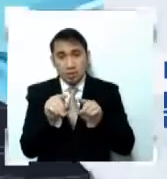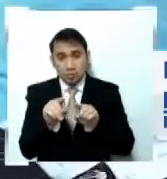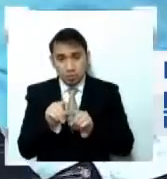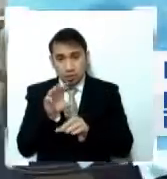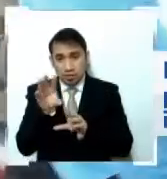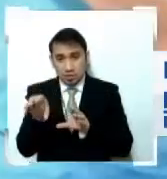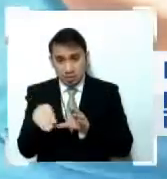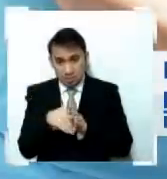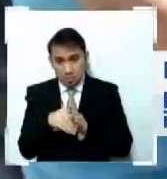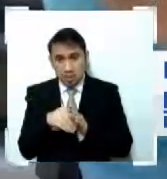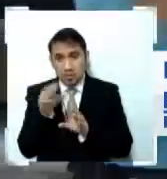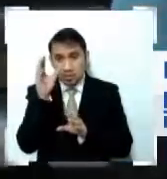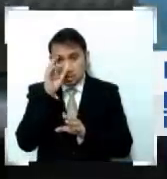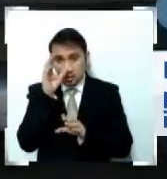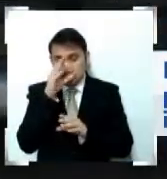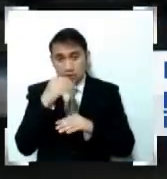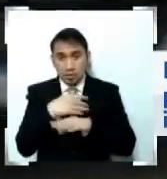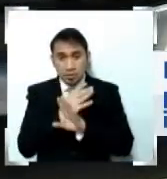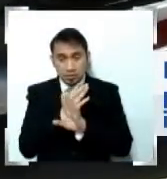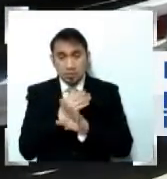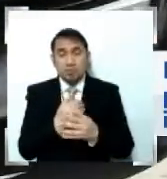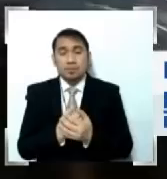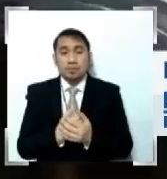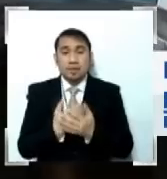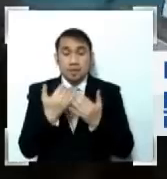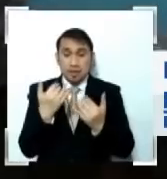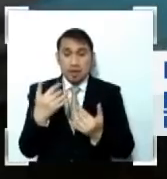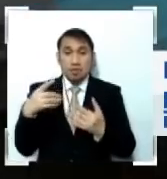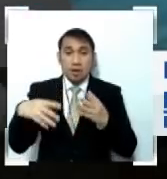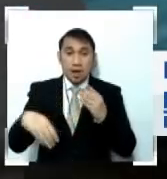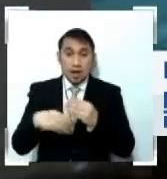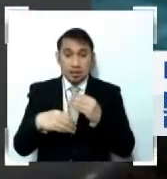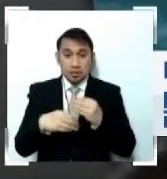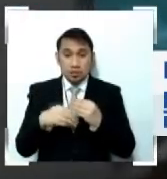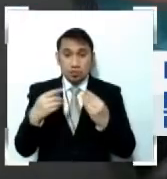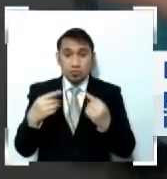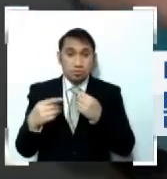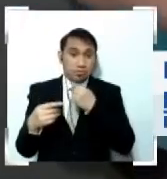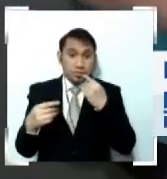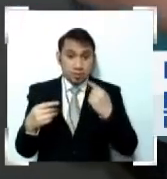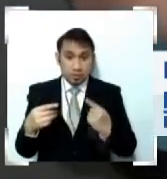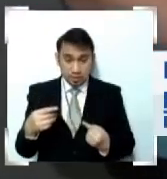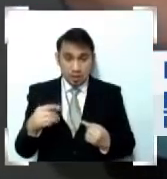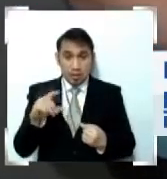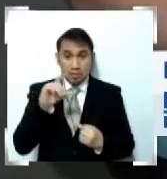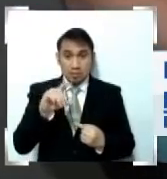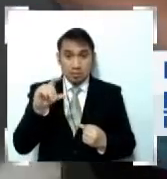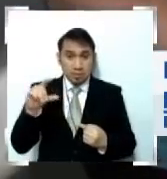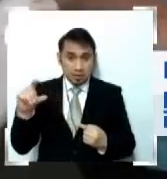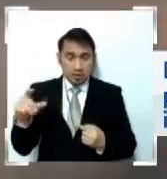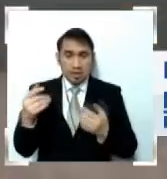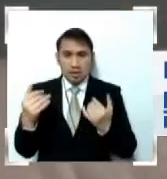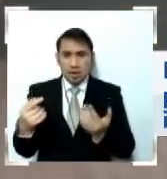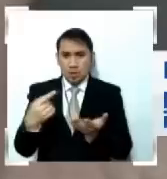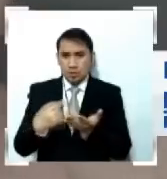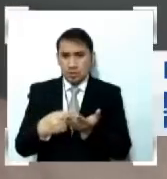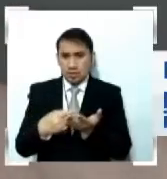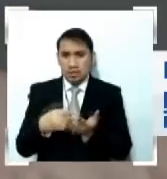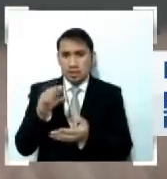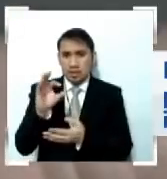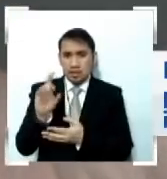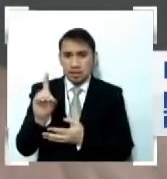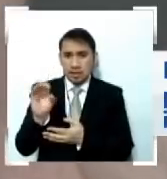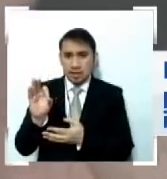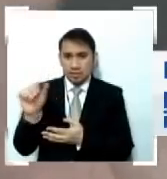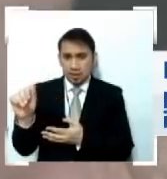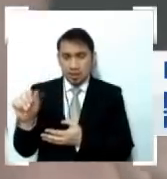bakuna ang inaasahan delivery ng Sputnik V mula Russia. Bukod dyan, pinag-uusapan na rin daw ng DFA at Russia ang pagmamanufacture